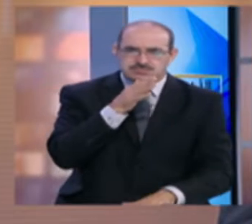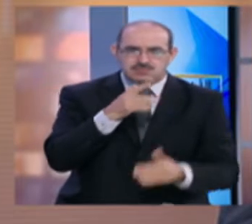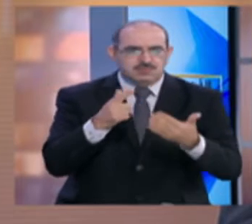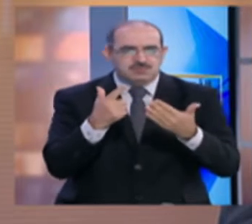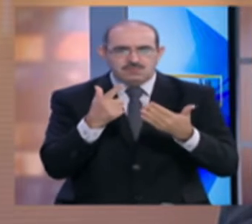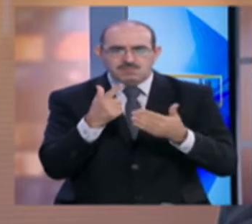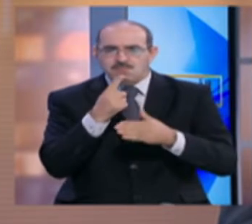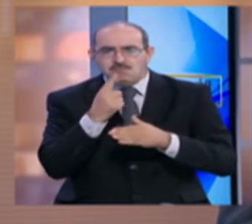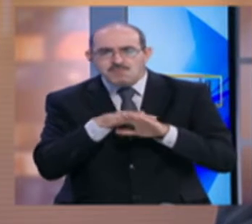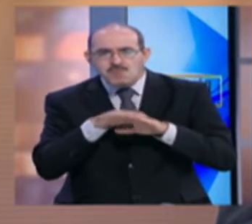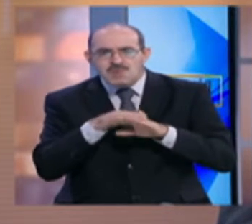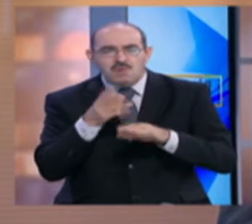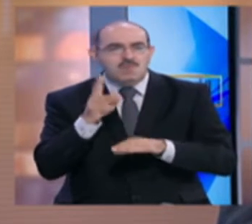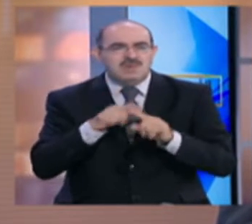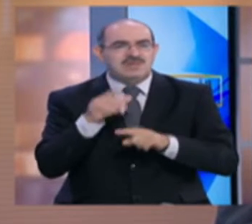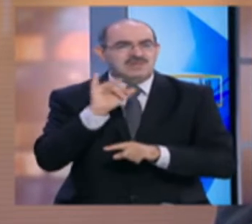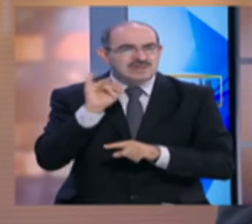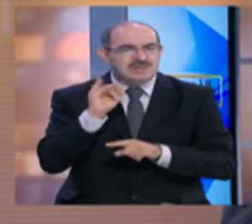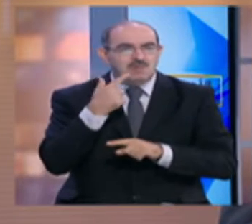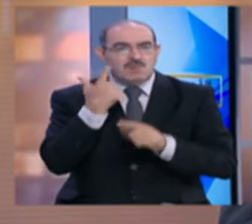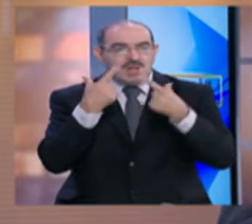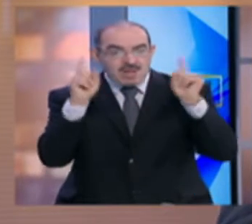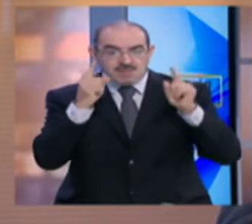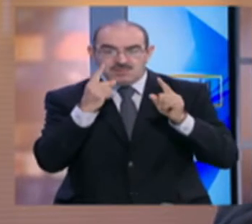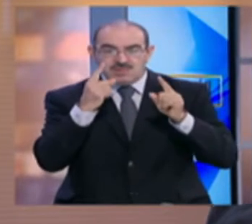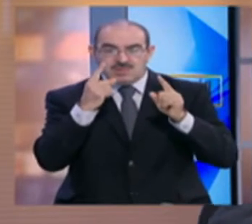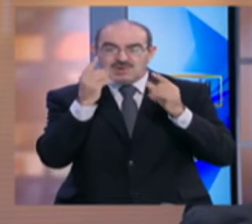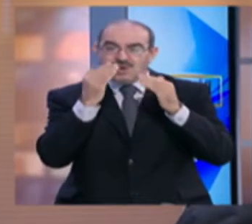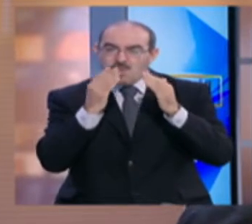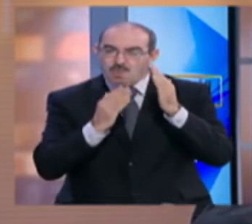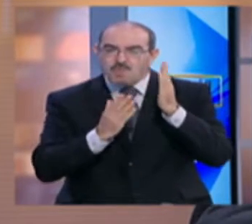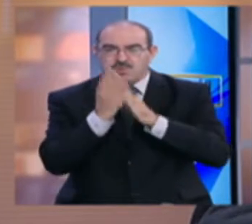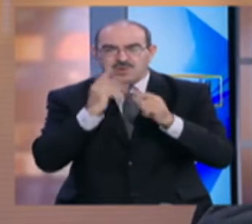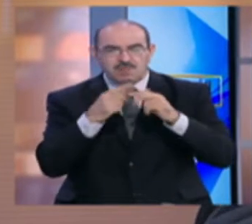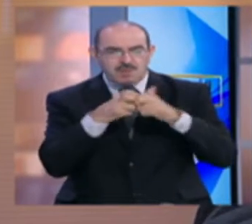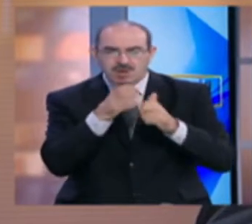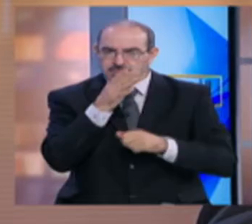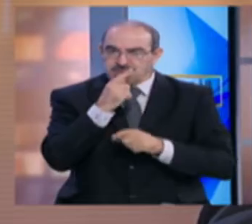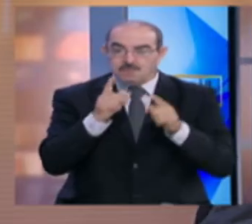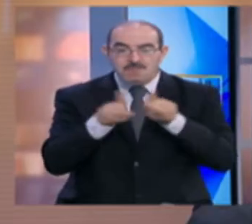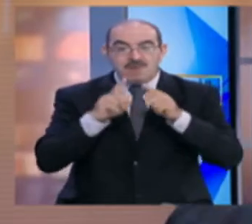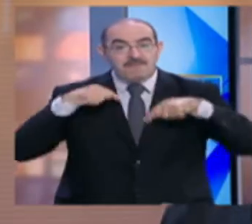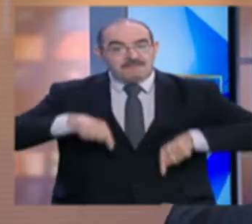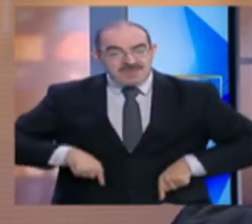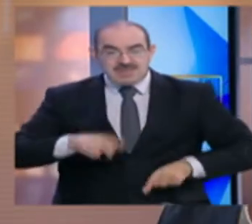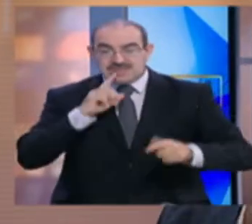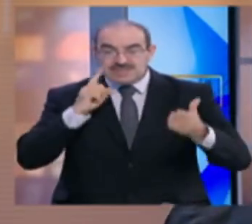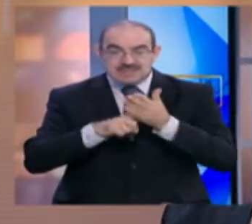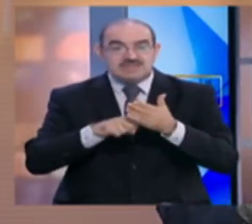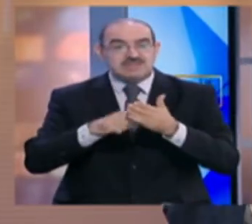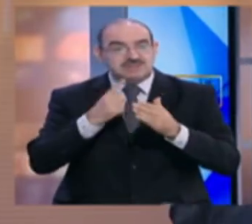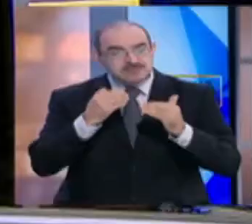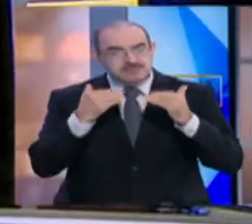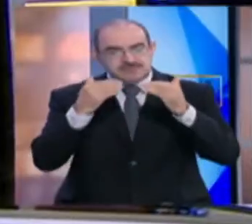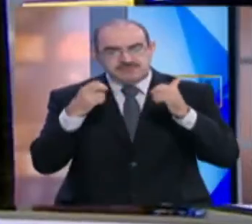الدولة، حتى واحد ما هو قادر يزيد، حتى السيد الوزير ما هو قادر يزيد. الوحيد اللي قادر